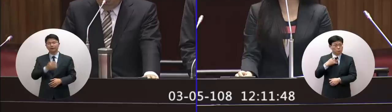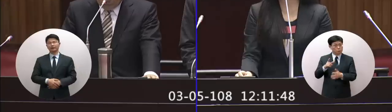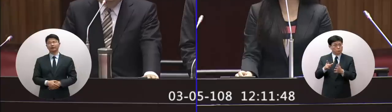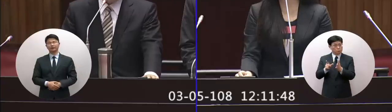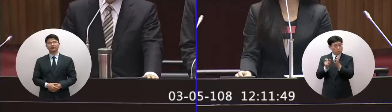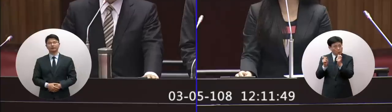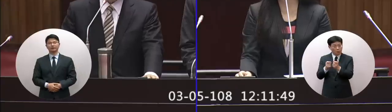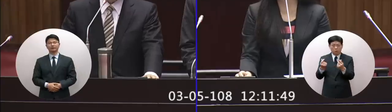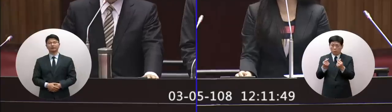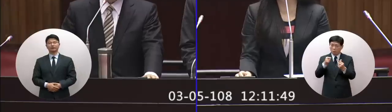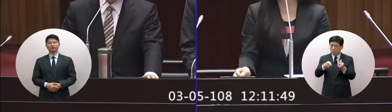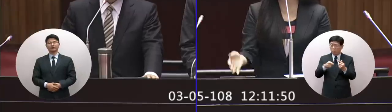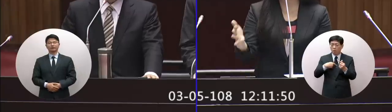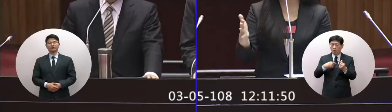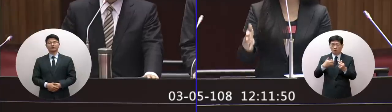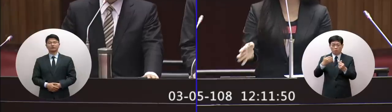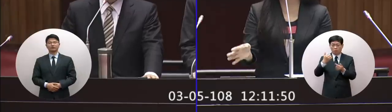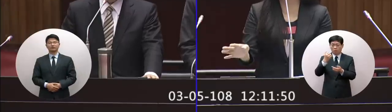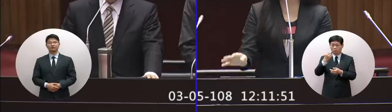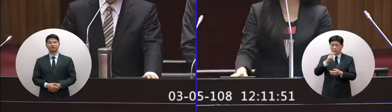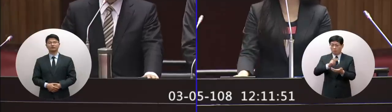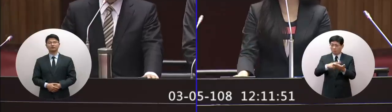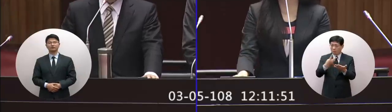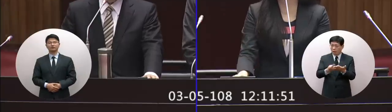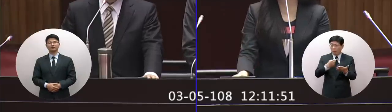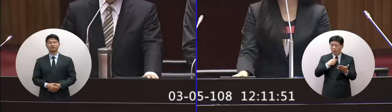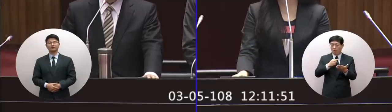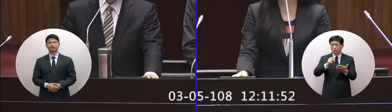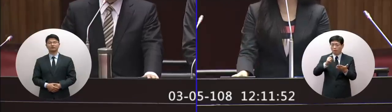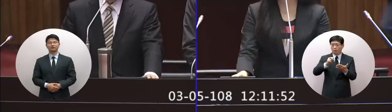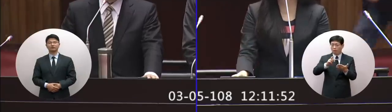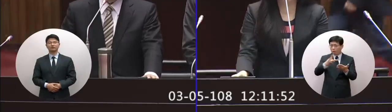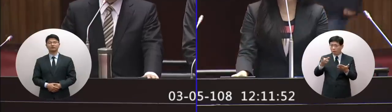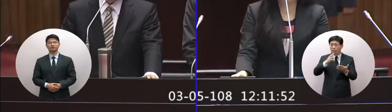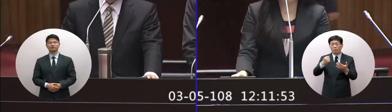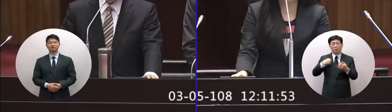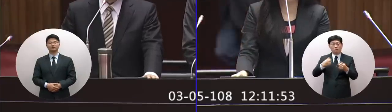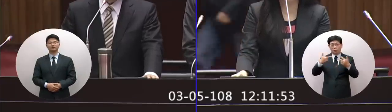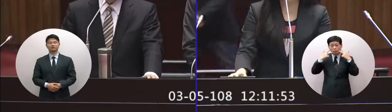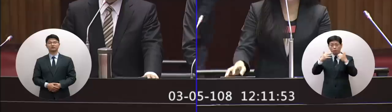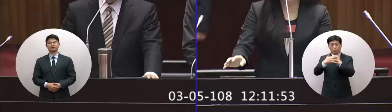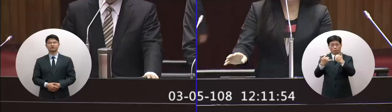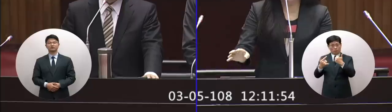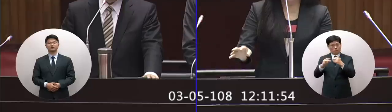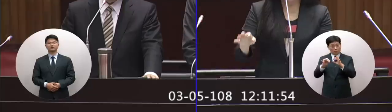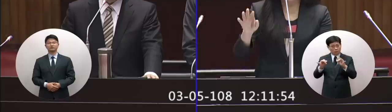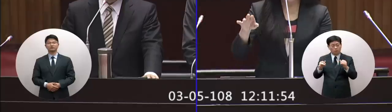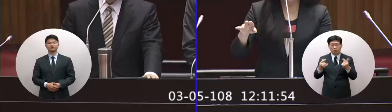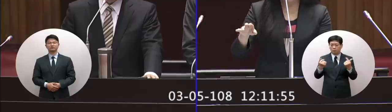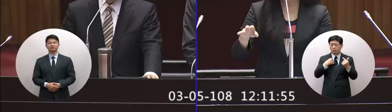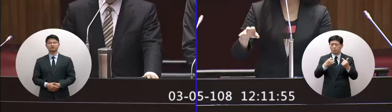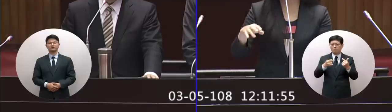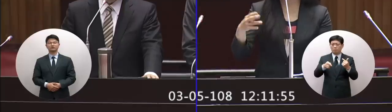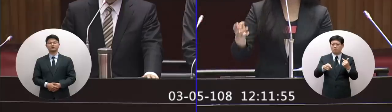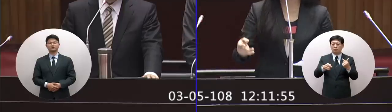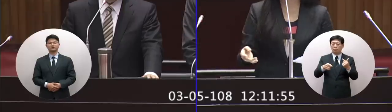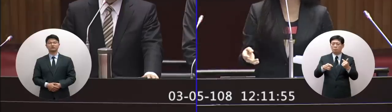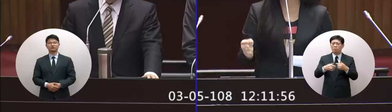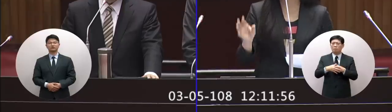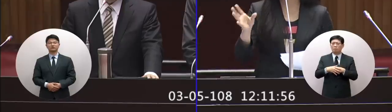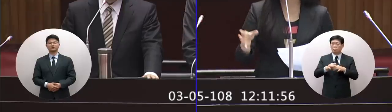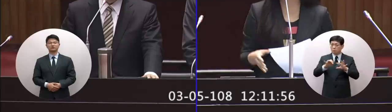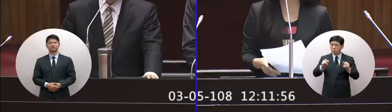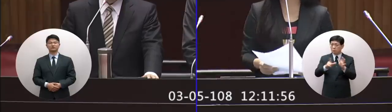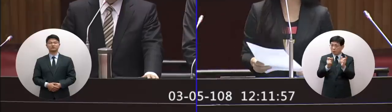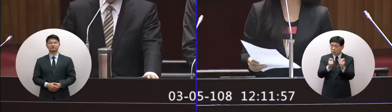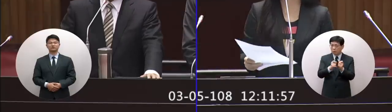时间听起来是短时间，如果没有办法变更为这个原保地的话，哈，那因为土地它可能还